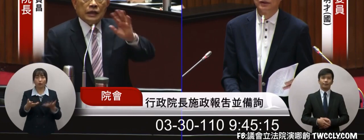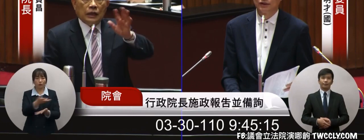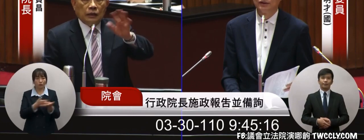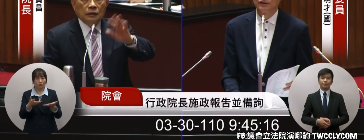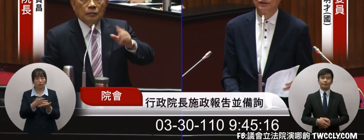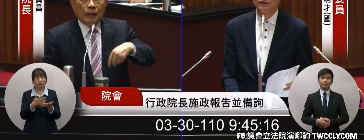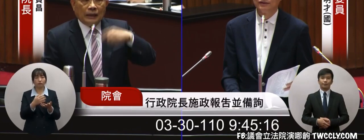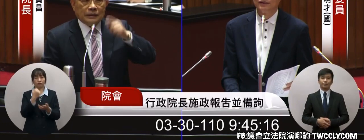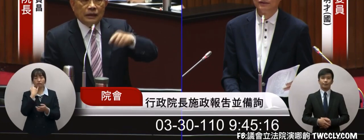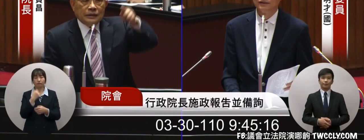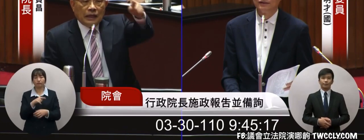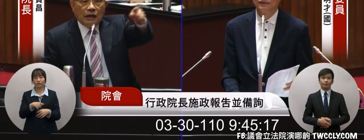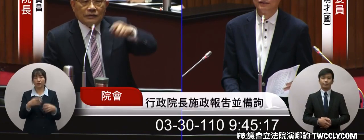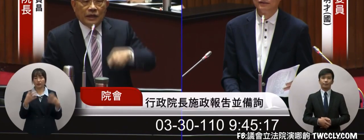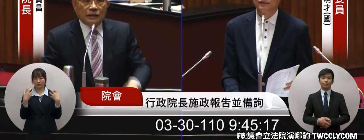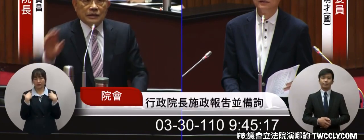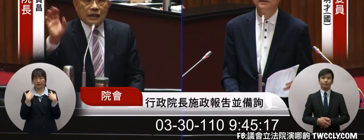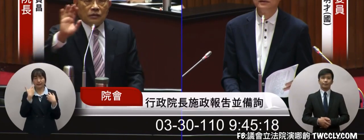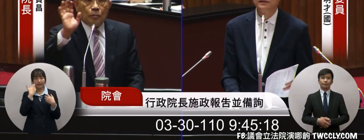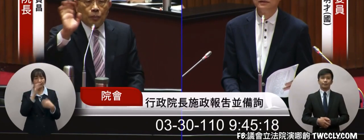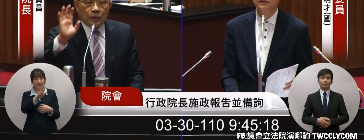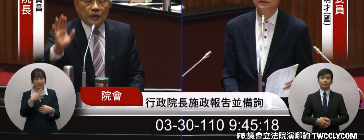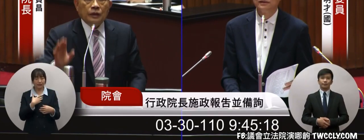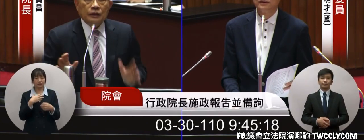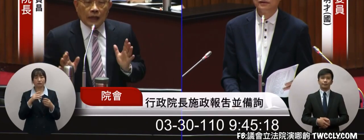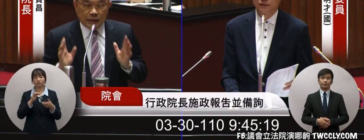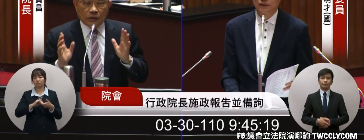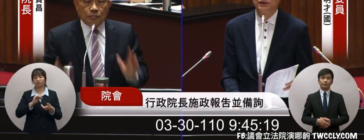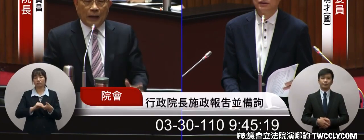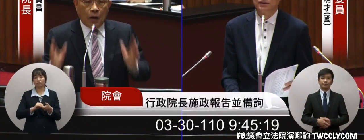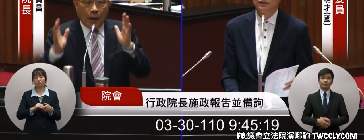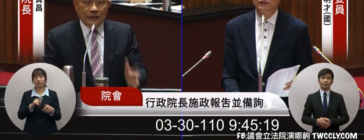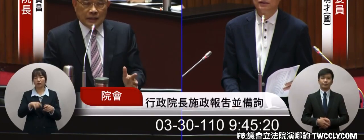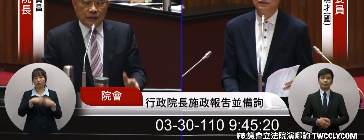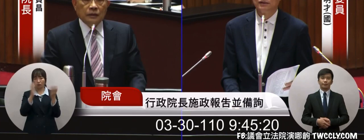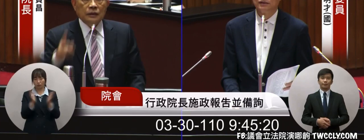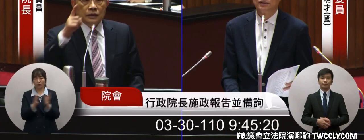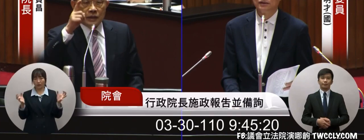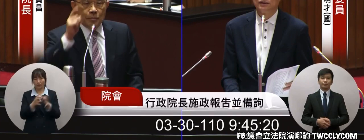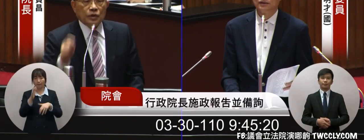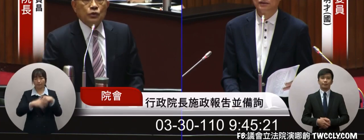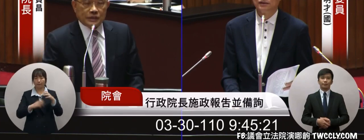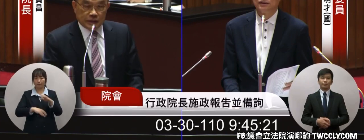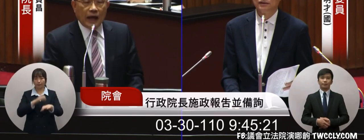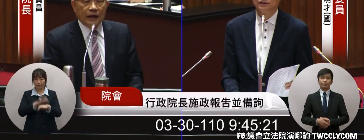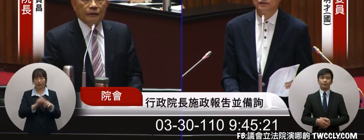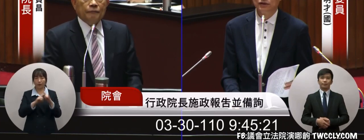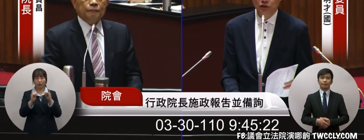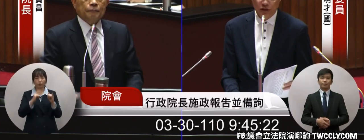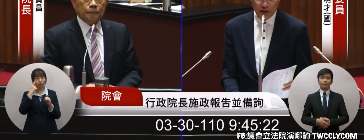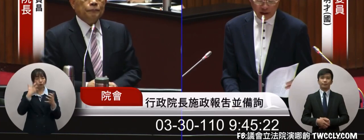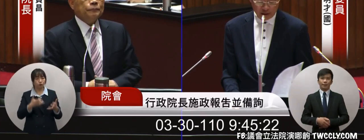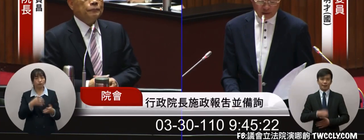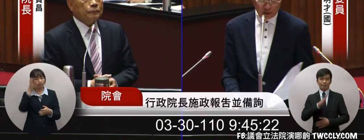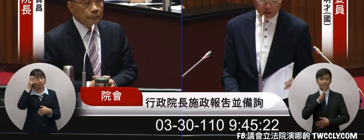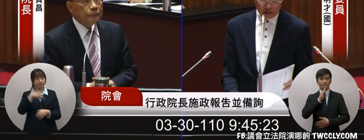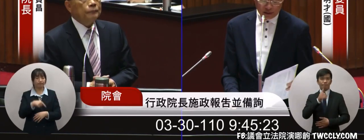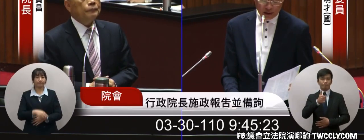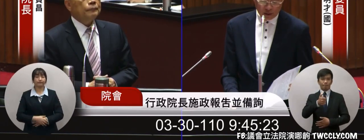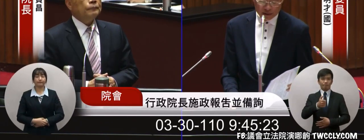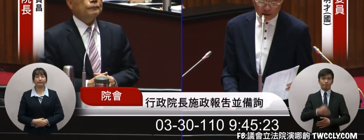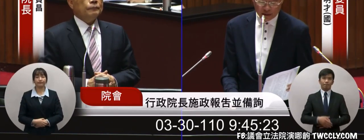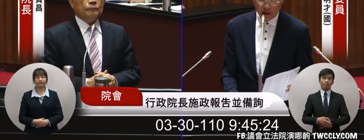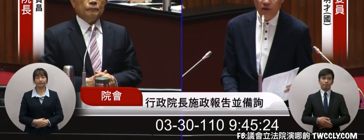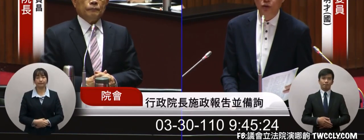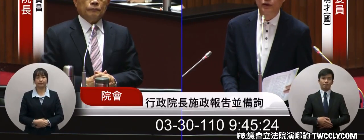這個把責任講到誰的身上都不必大家把它完成人民最期待謝謝我跟